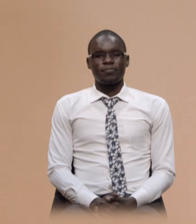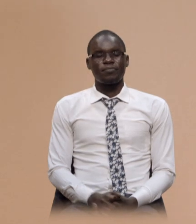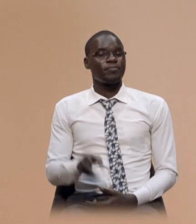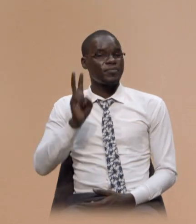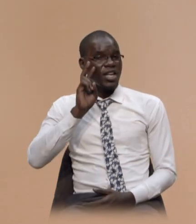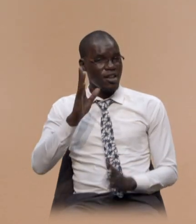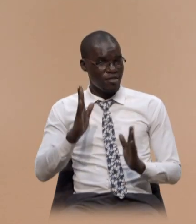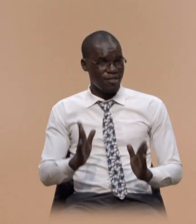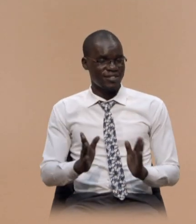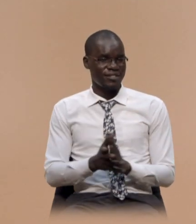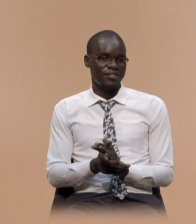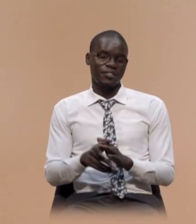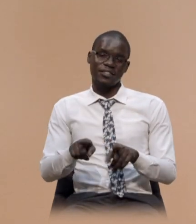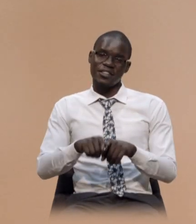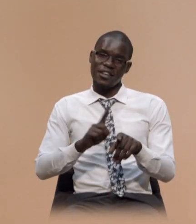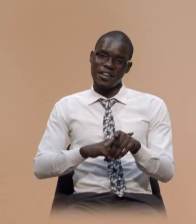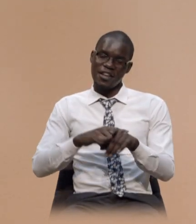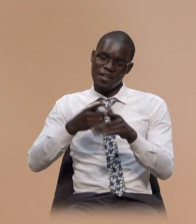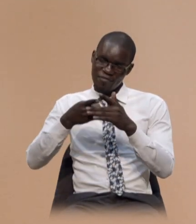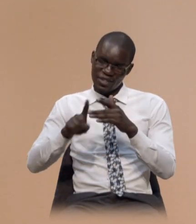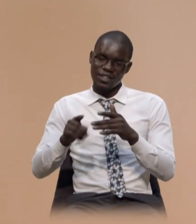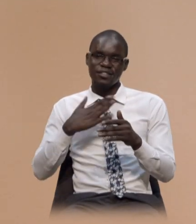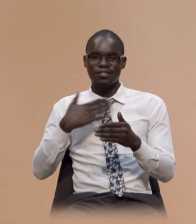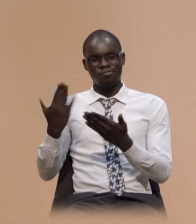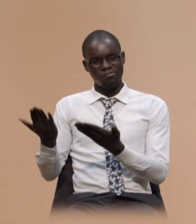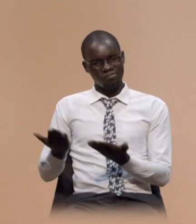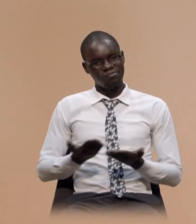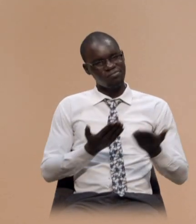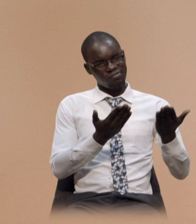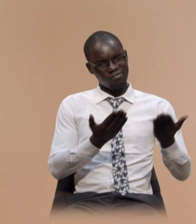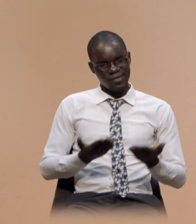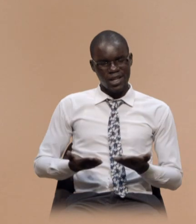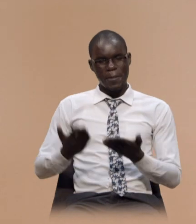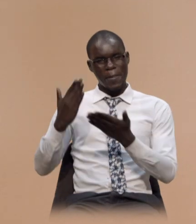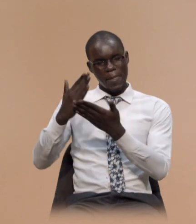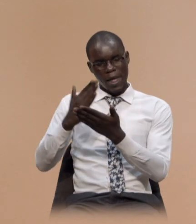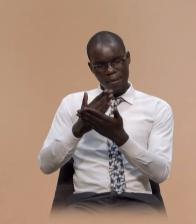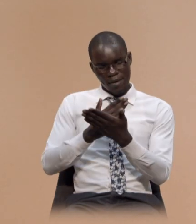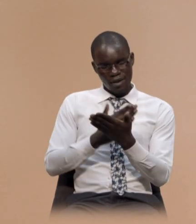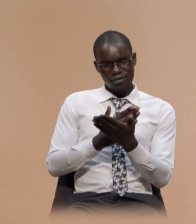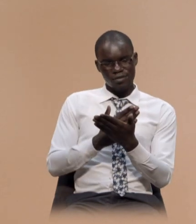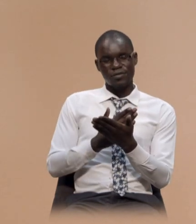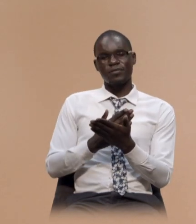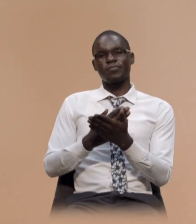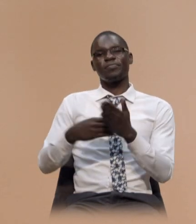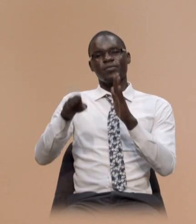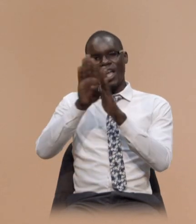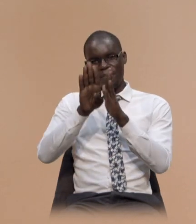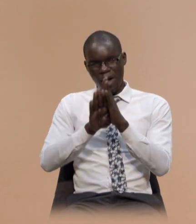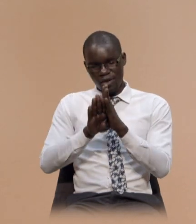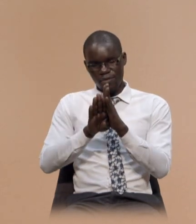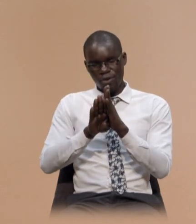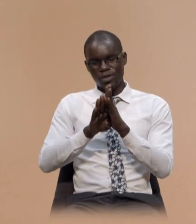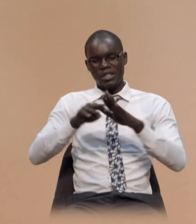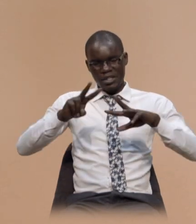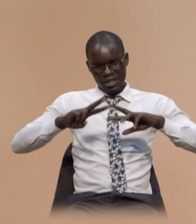Mtazamaji mpendwa, tunapoanza na kukaribisha katika kipindi cha Bible Treasure Quest,